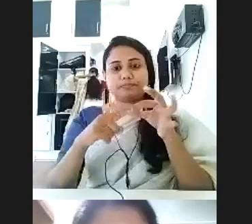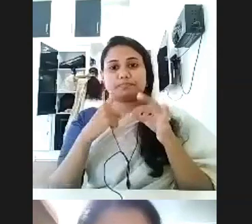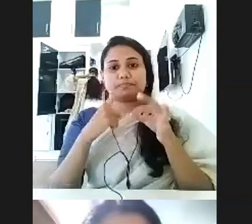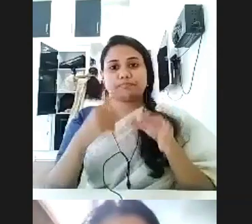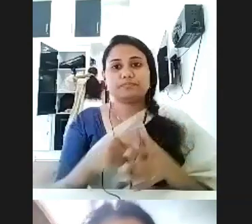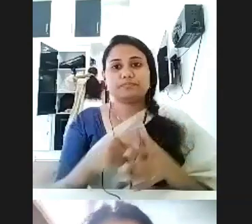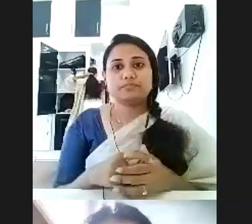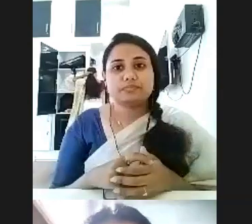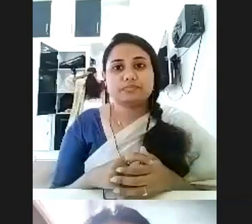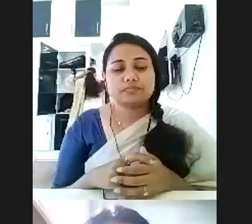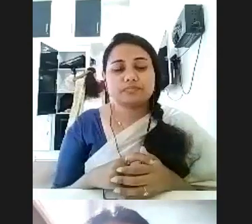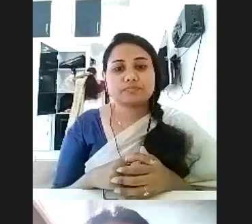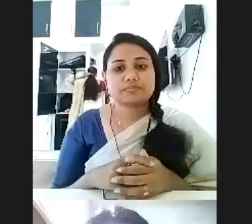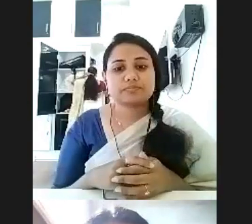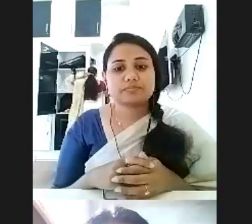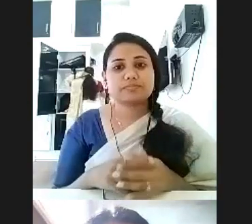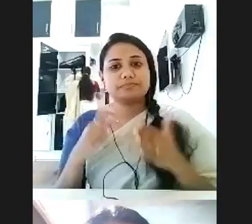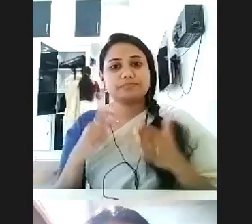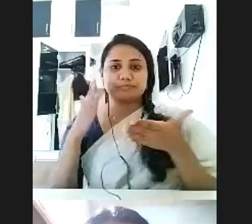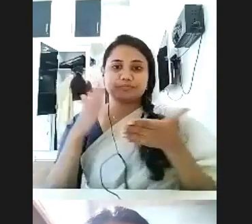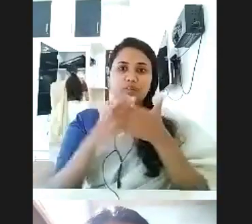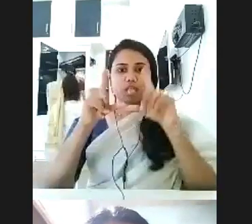I'll stop my slide share.